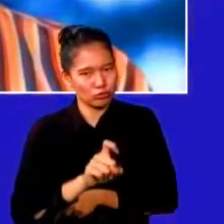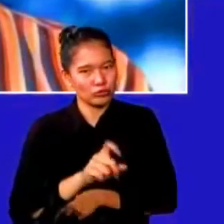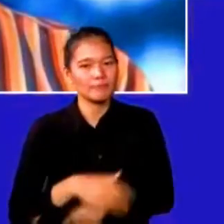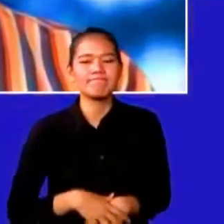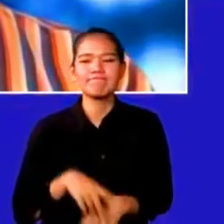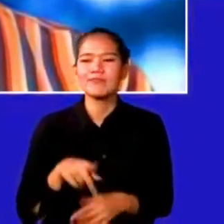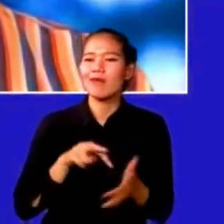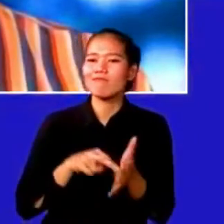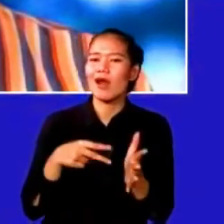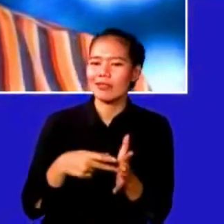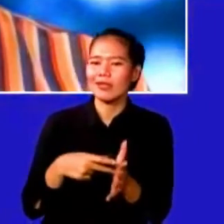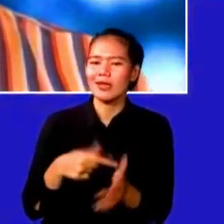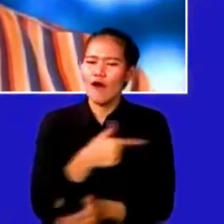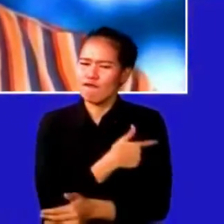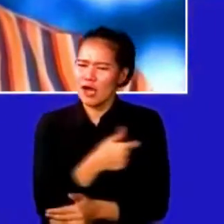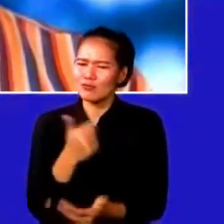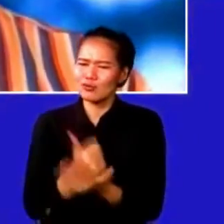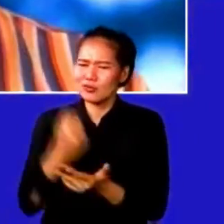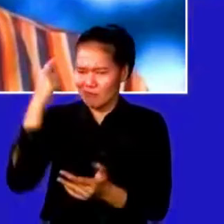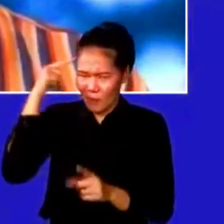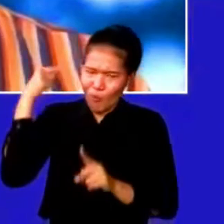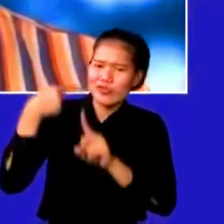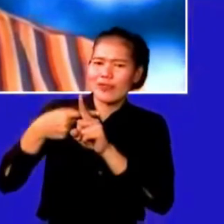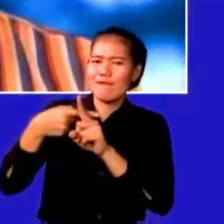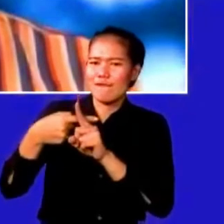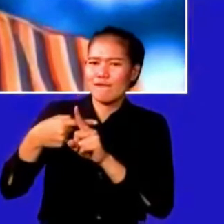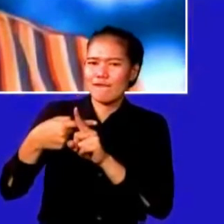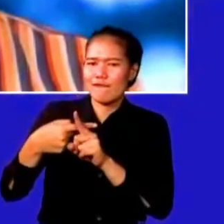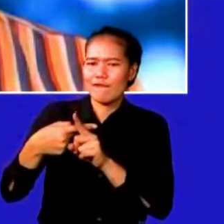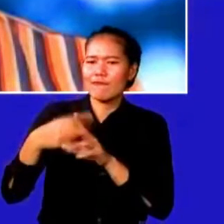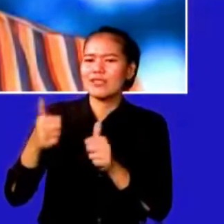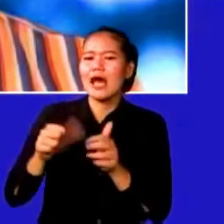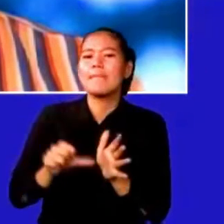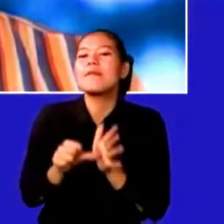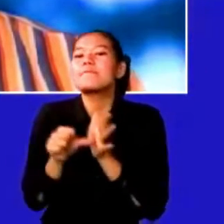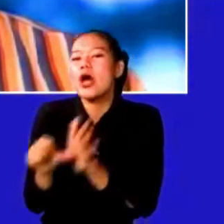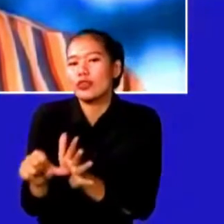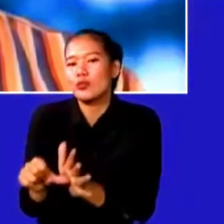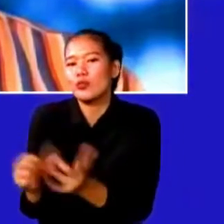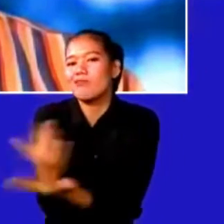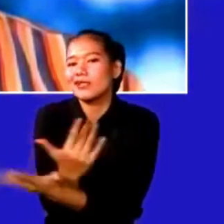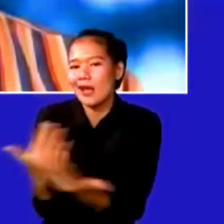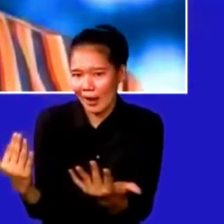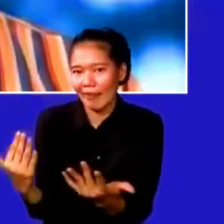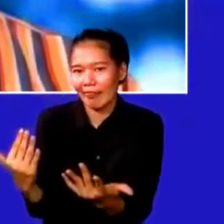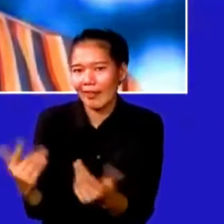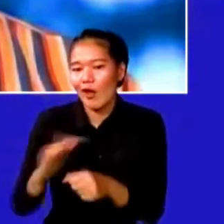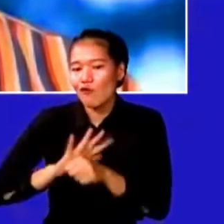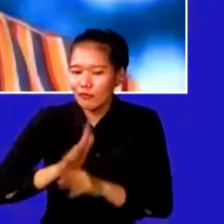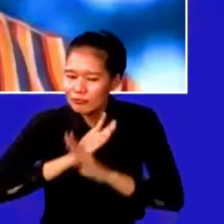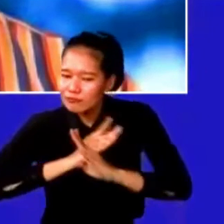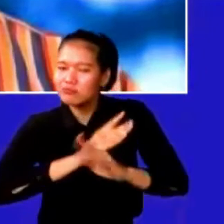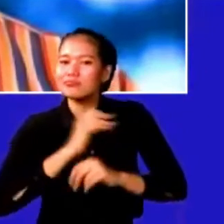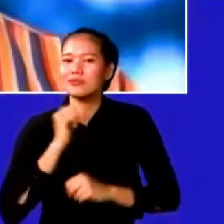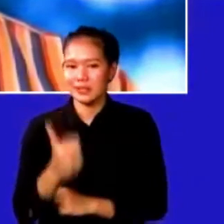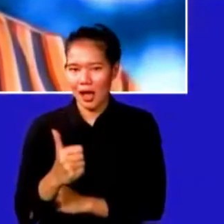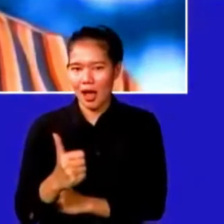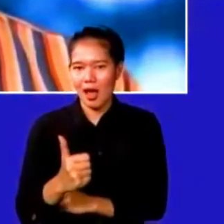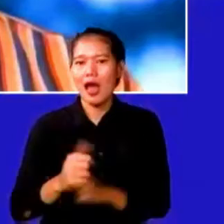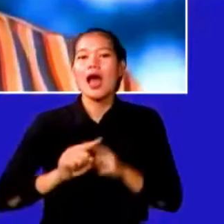optimistis ya dengan adanya vaksin ini dapat memperingan kerja kita semua untuk menangani konflik 19